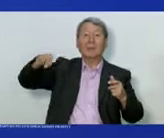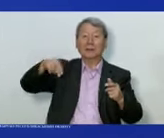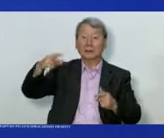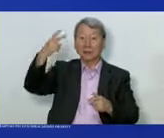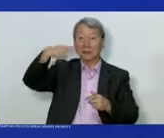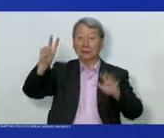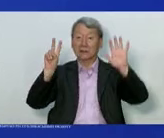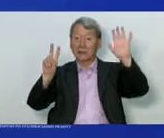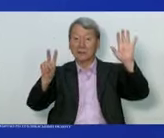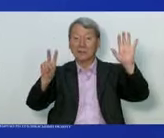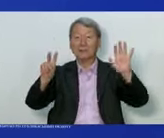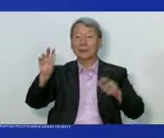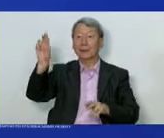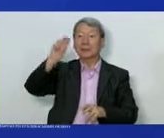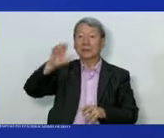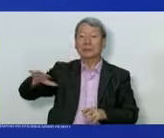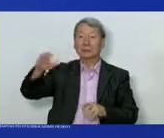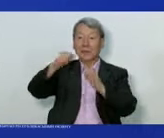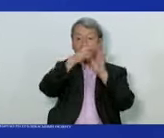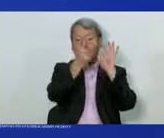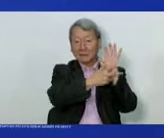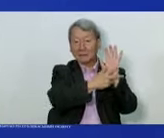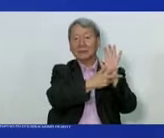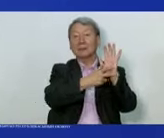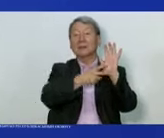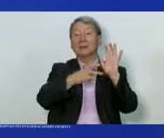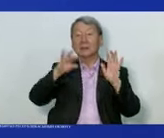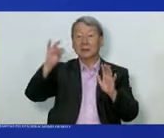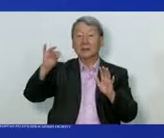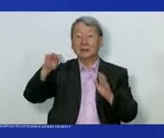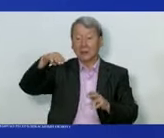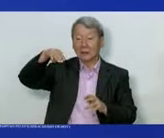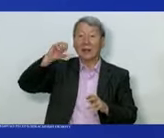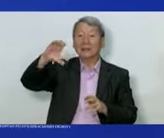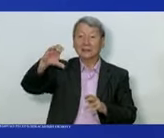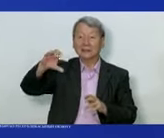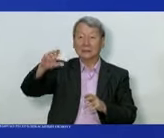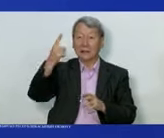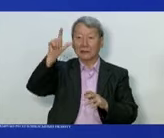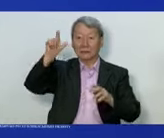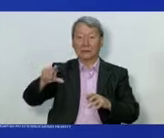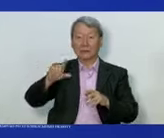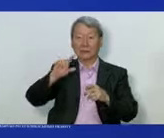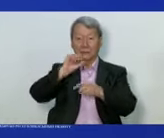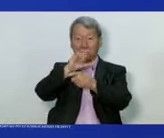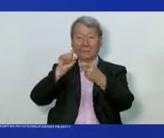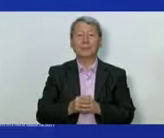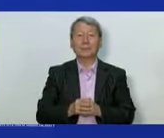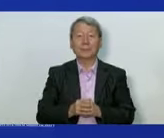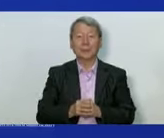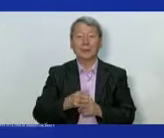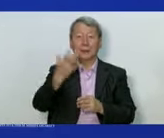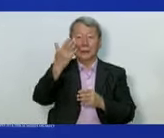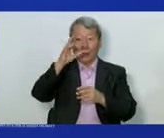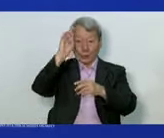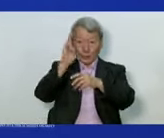области 27 случаев, в Баткенской области 18 случаев и в Таласской области 1 случай.